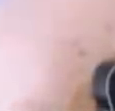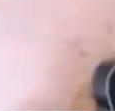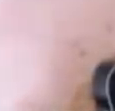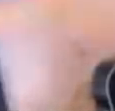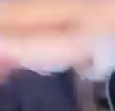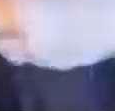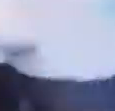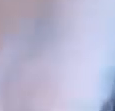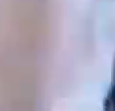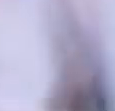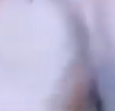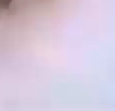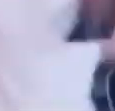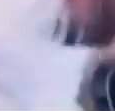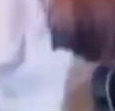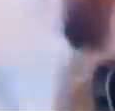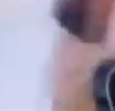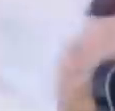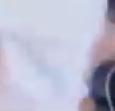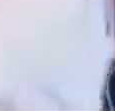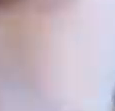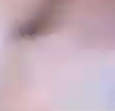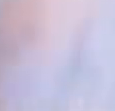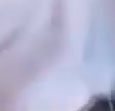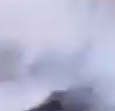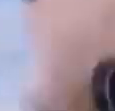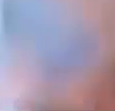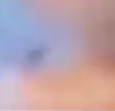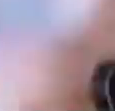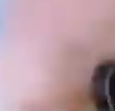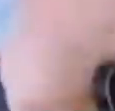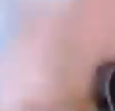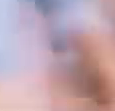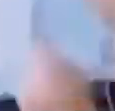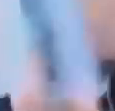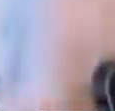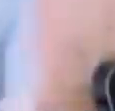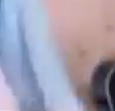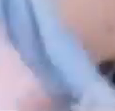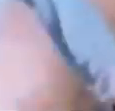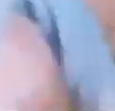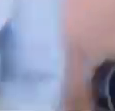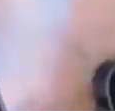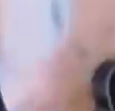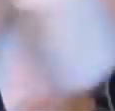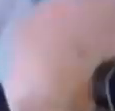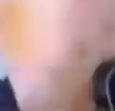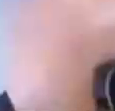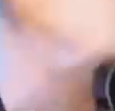ko iiwanan si Bukado Kuya. Sana ikutuin ang siya.